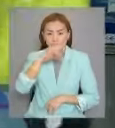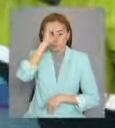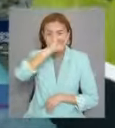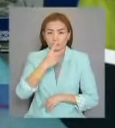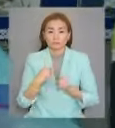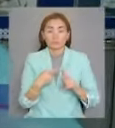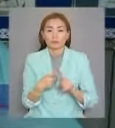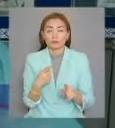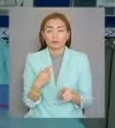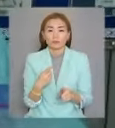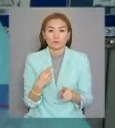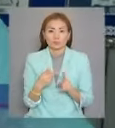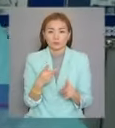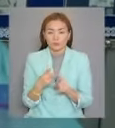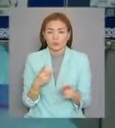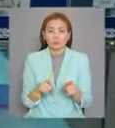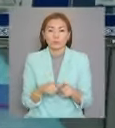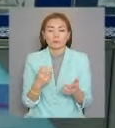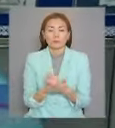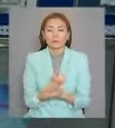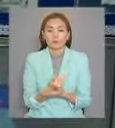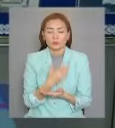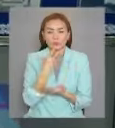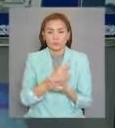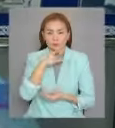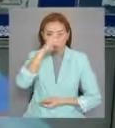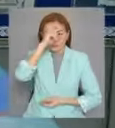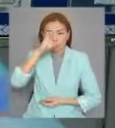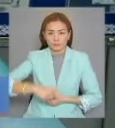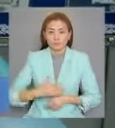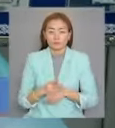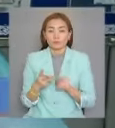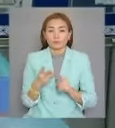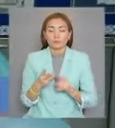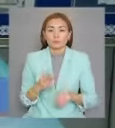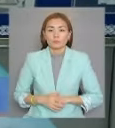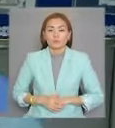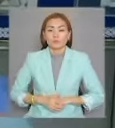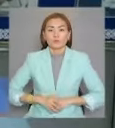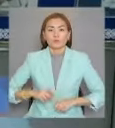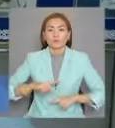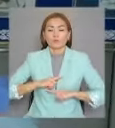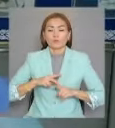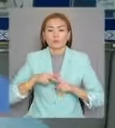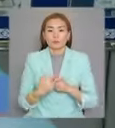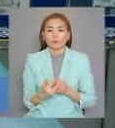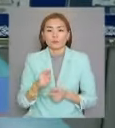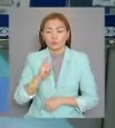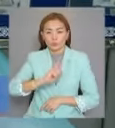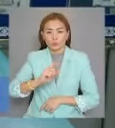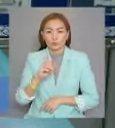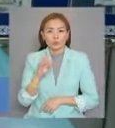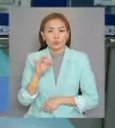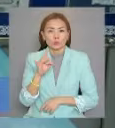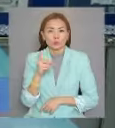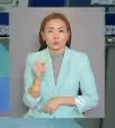бірінші белдесуде бос болдым, екінші белдесуде өзіміздің қазақ балуанымен, үшінші жартылай финалда грузин балуанымен